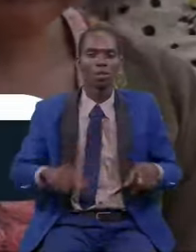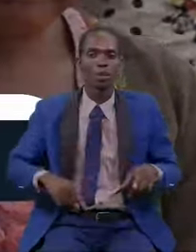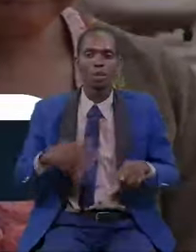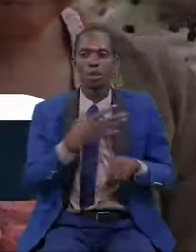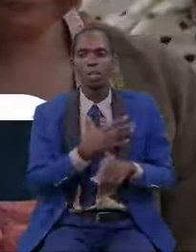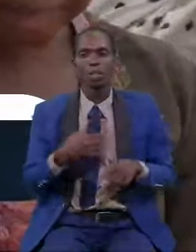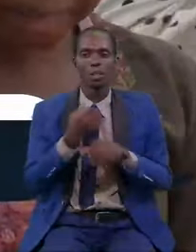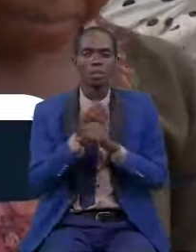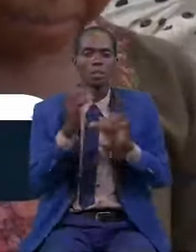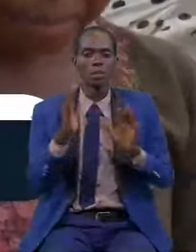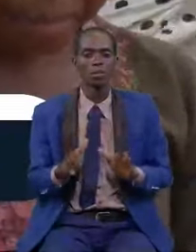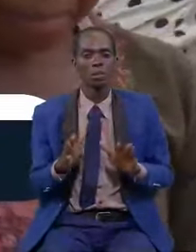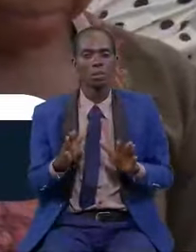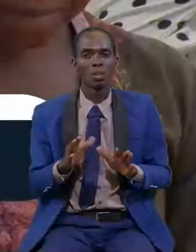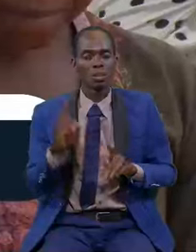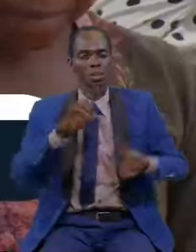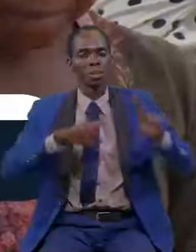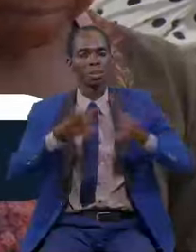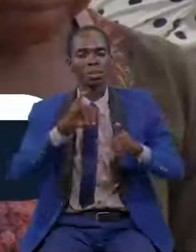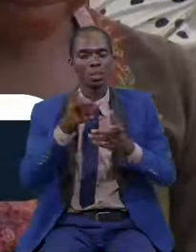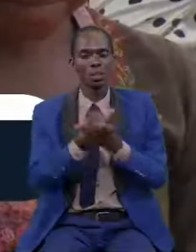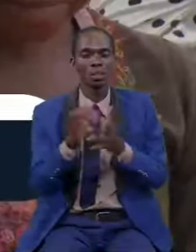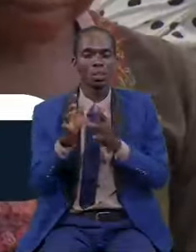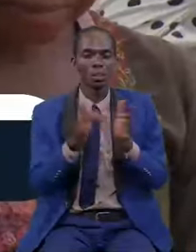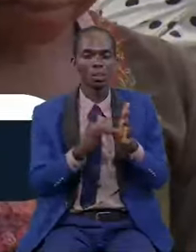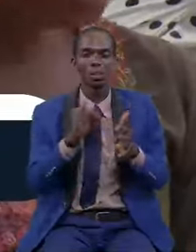Que Jésus demeure en eux